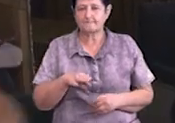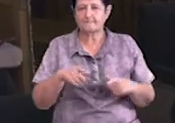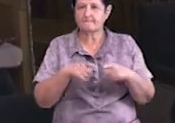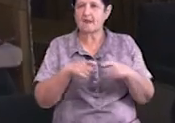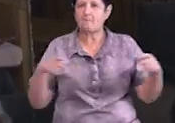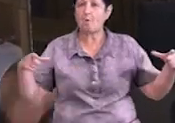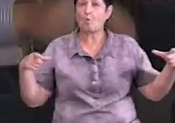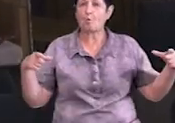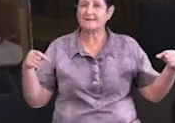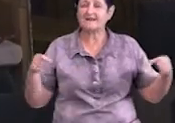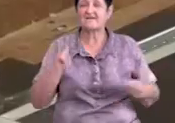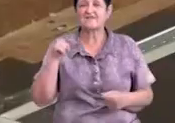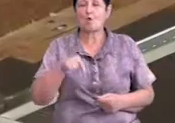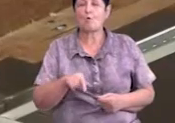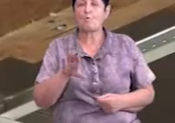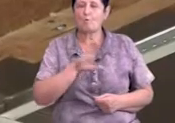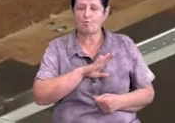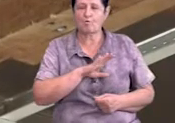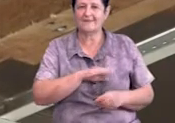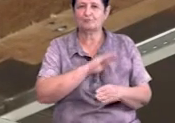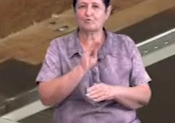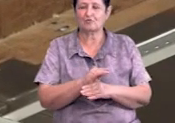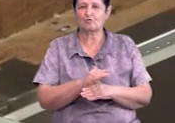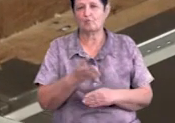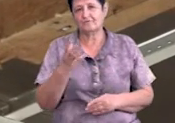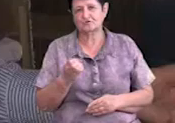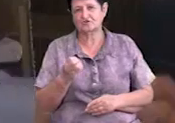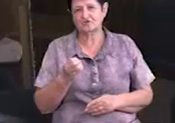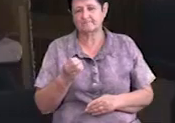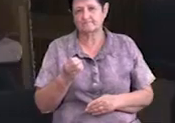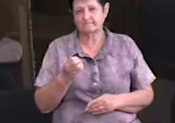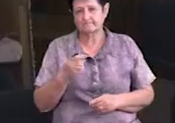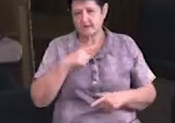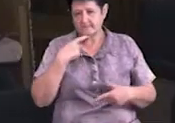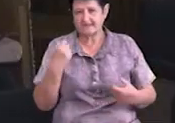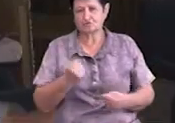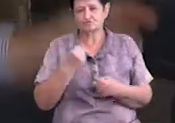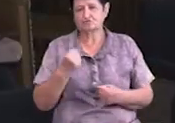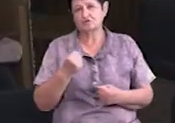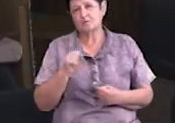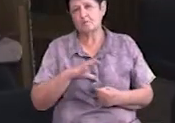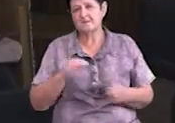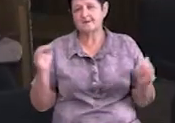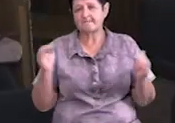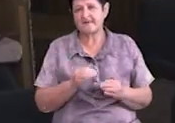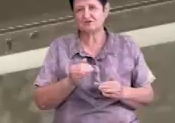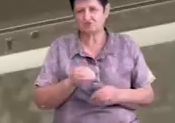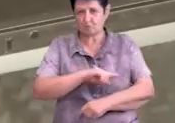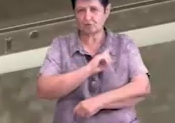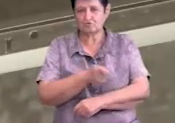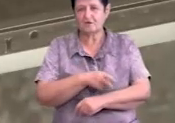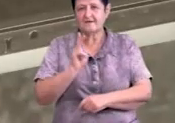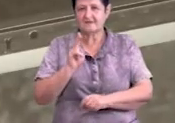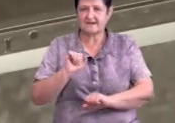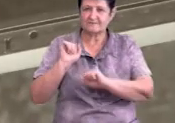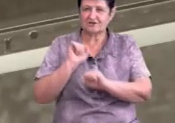якому були додатково ще несучі, можливо, менш потужний швелер, який би підхватував